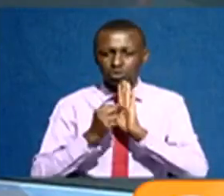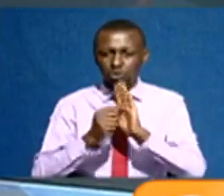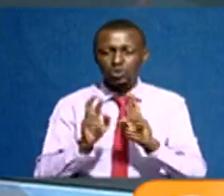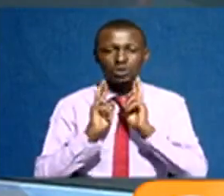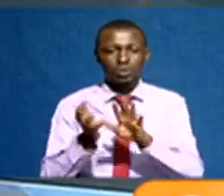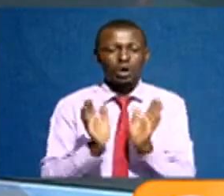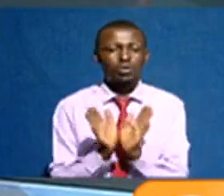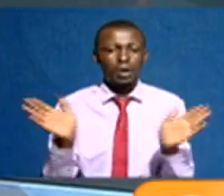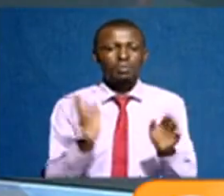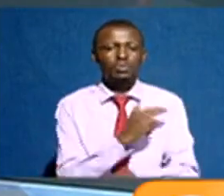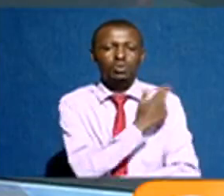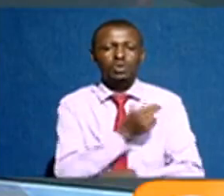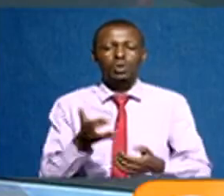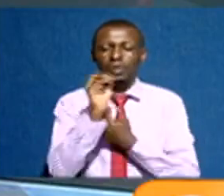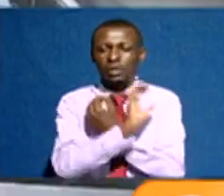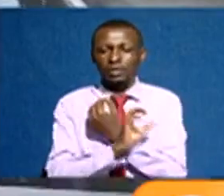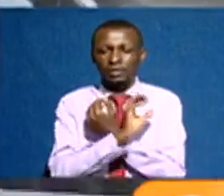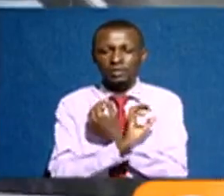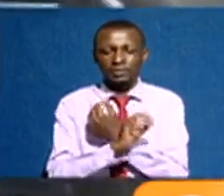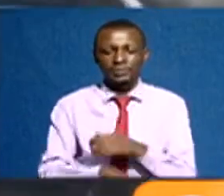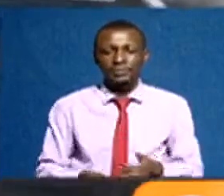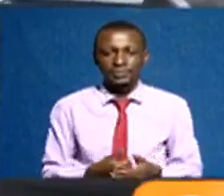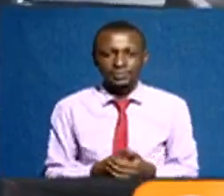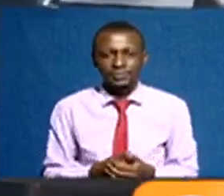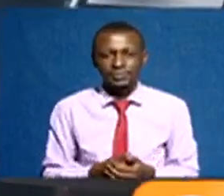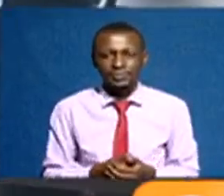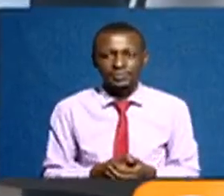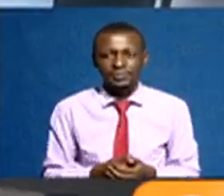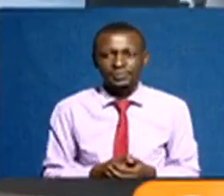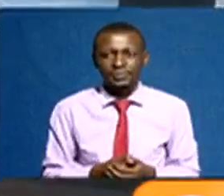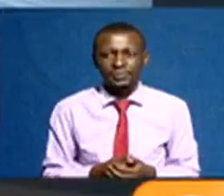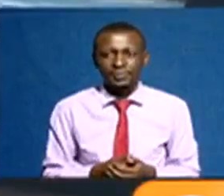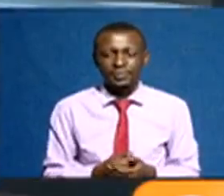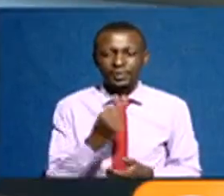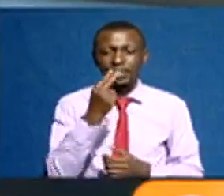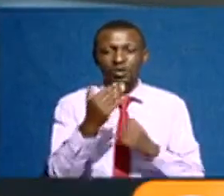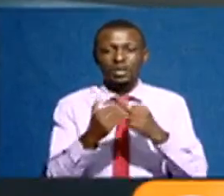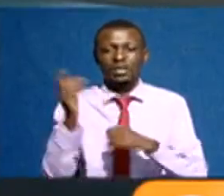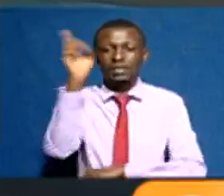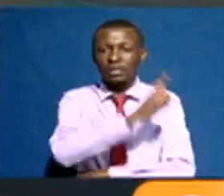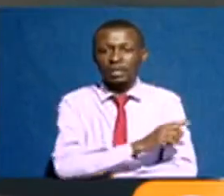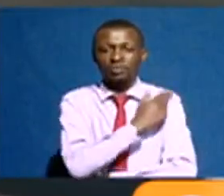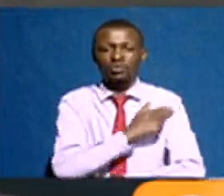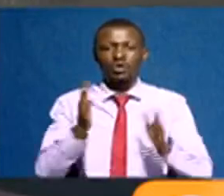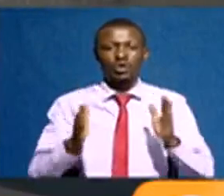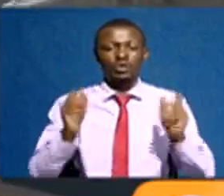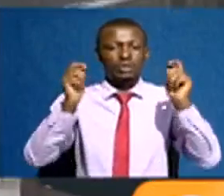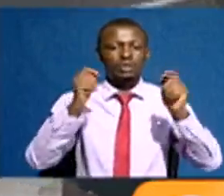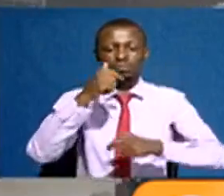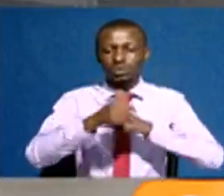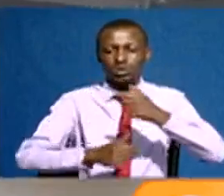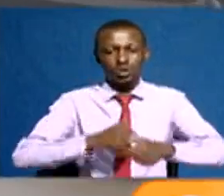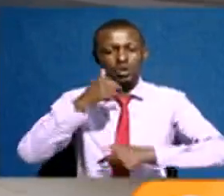umma hapa nchini siku ya 29 na momo wa daktari ung